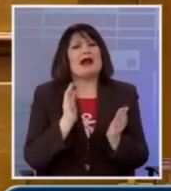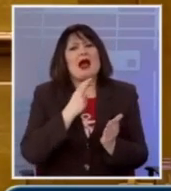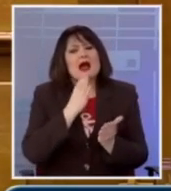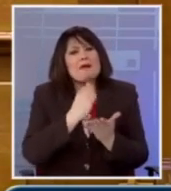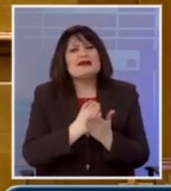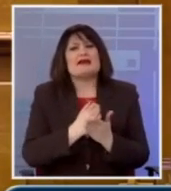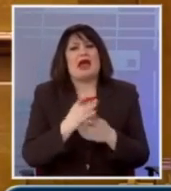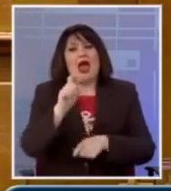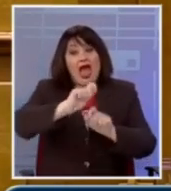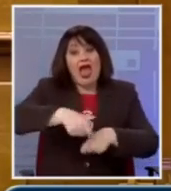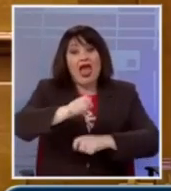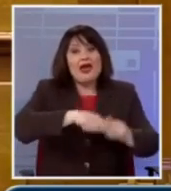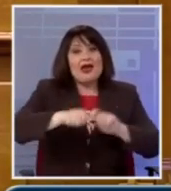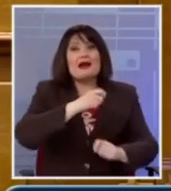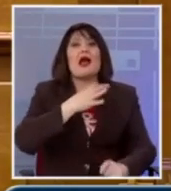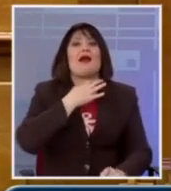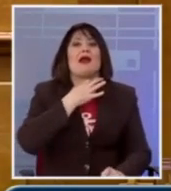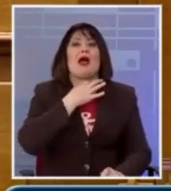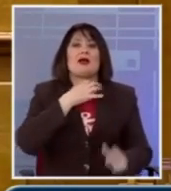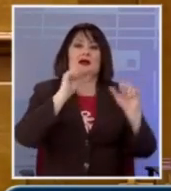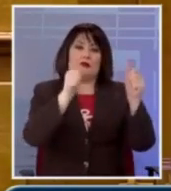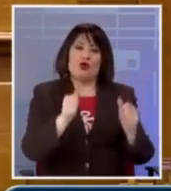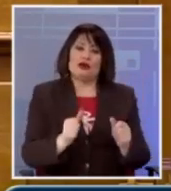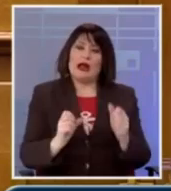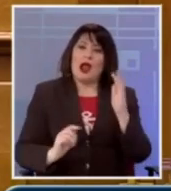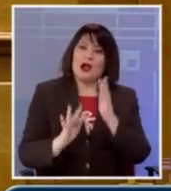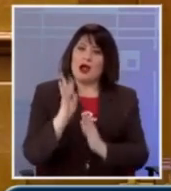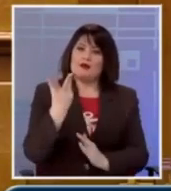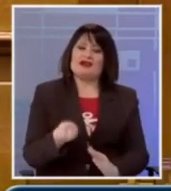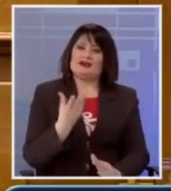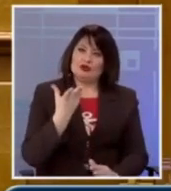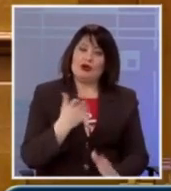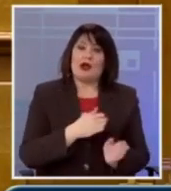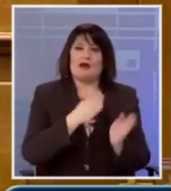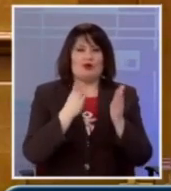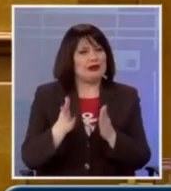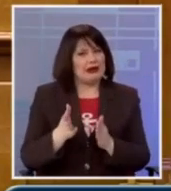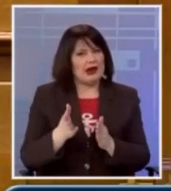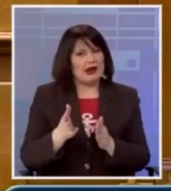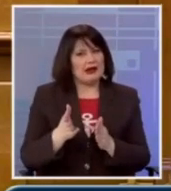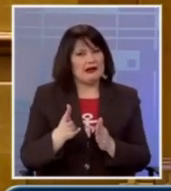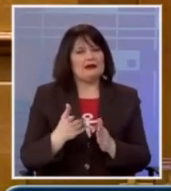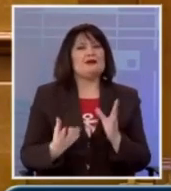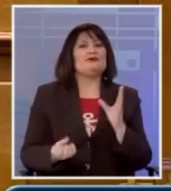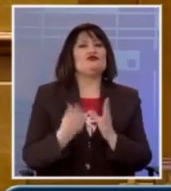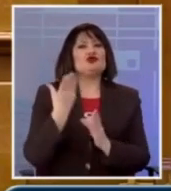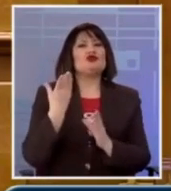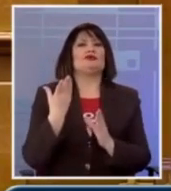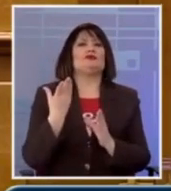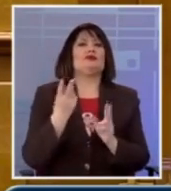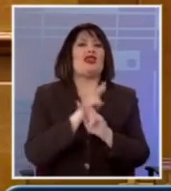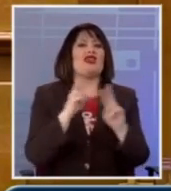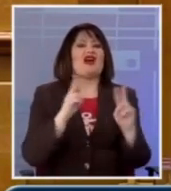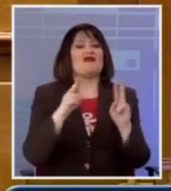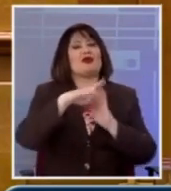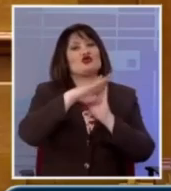ανάγκη ένα νέο αναπτυξιακό μοντέλο της χώρας, αλλά ταυτόχρονα θα θέσει τους νέους διάφανους